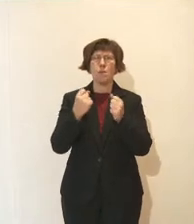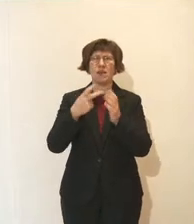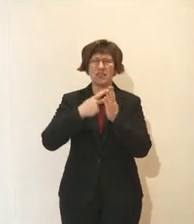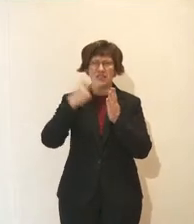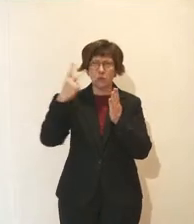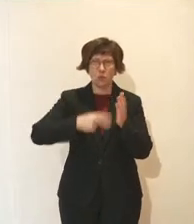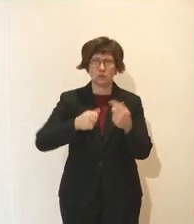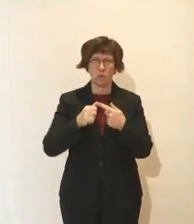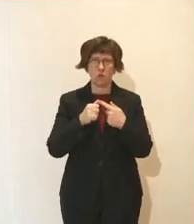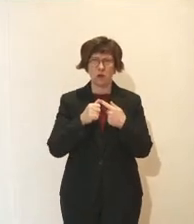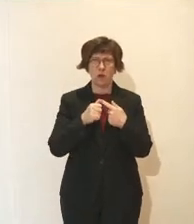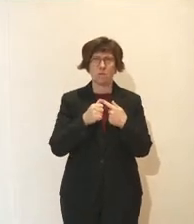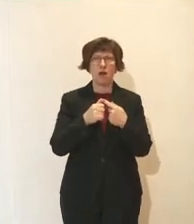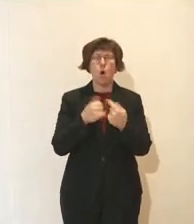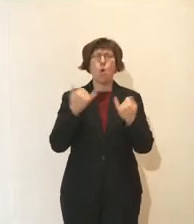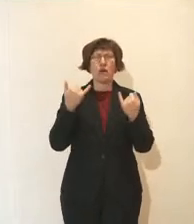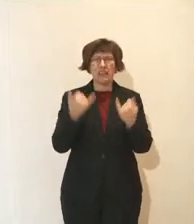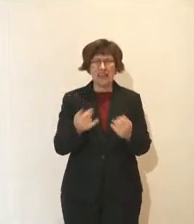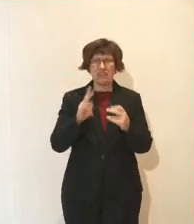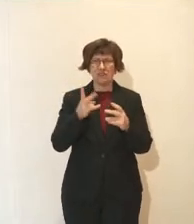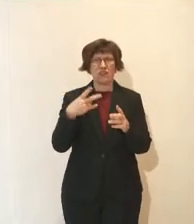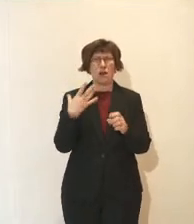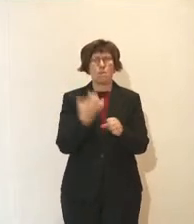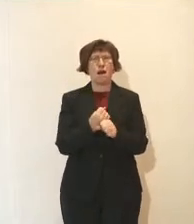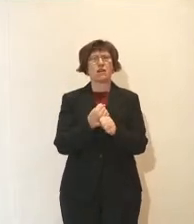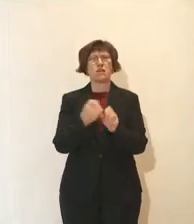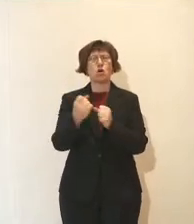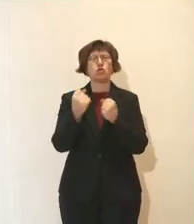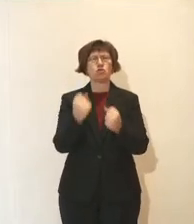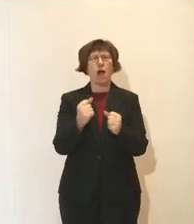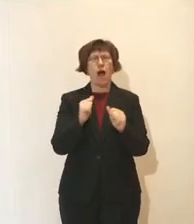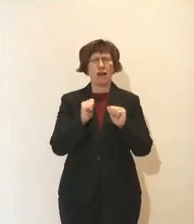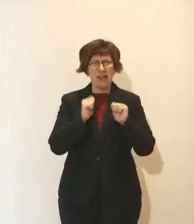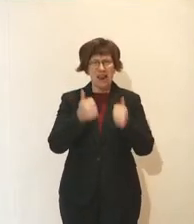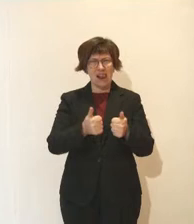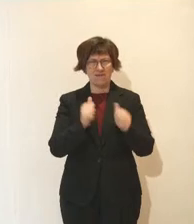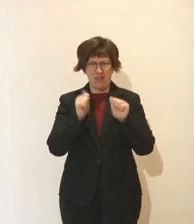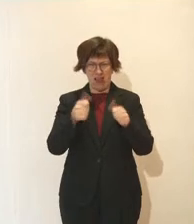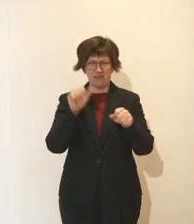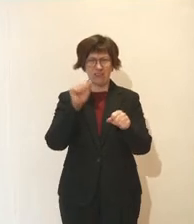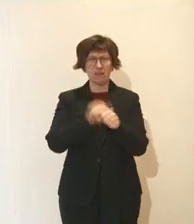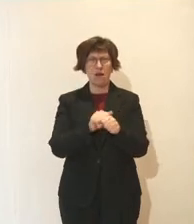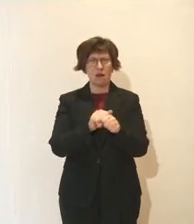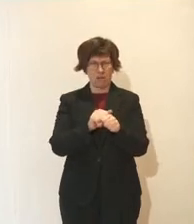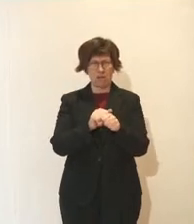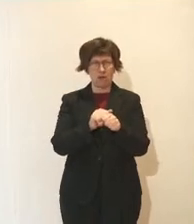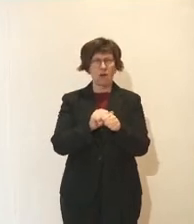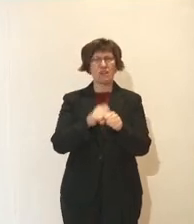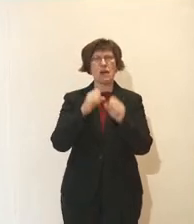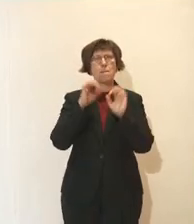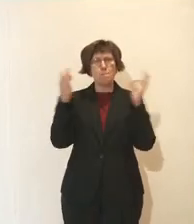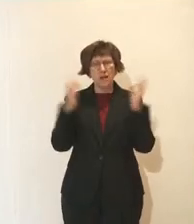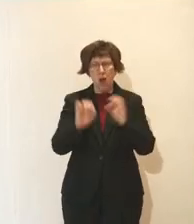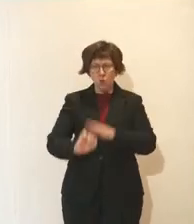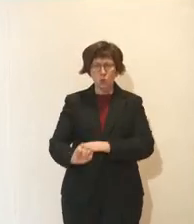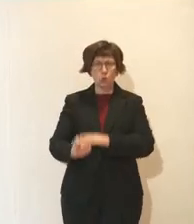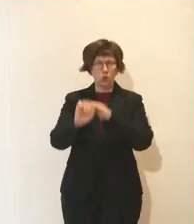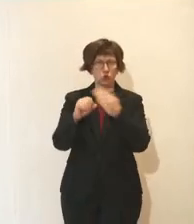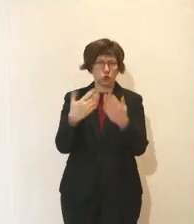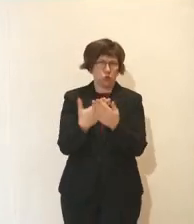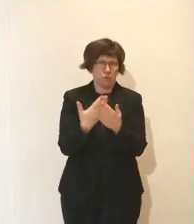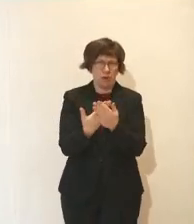und das haben wir auch jetzt wieder vor mit starken hilfen die all denjenigen helfen die in dieser situation unterstützung brauchen